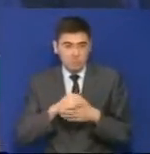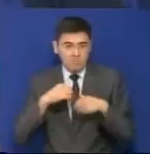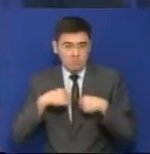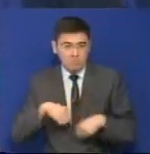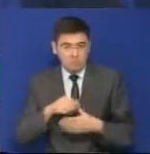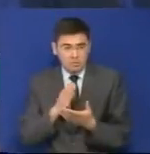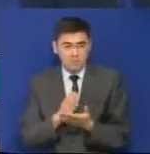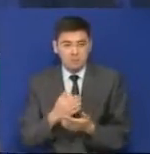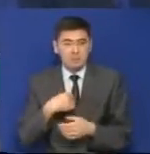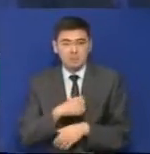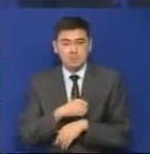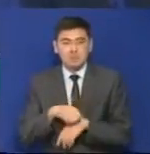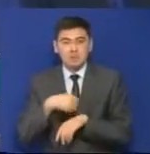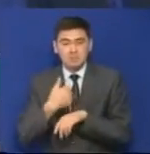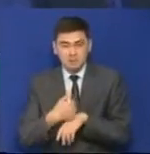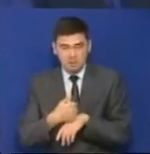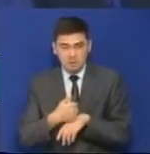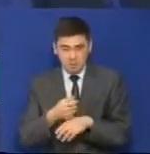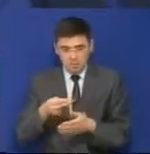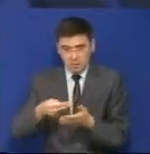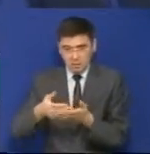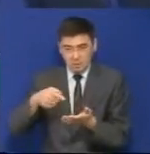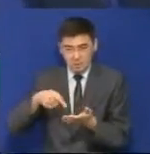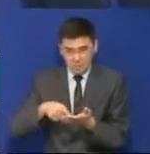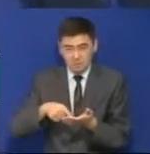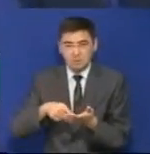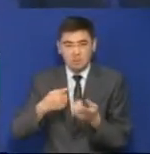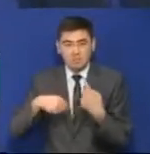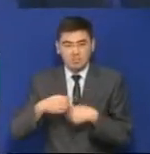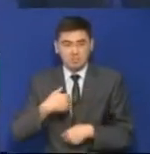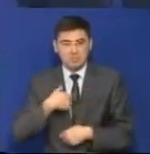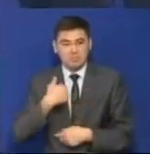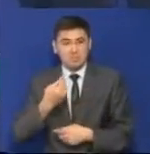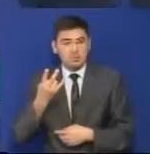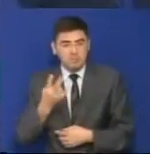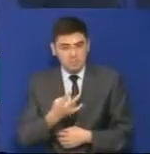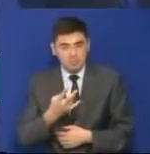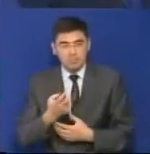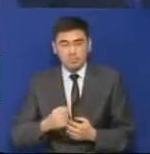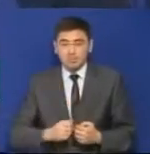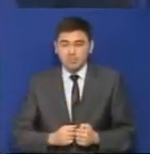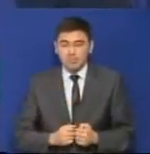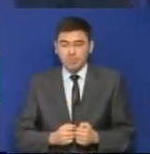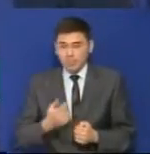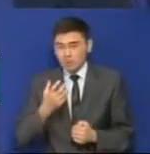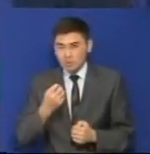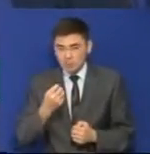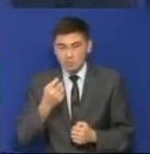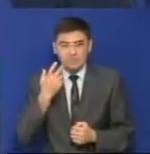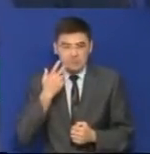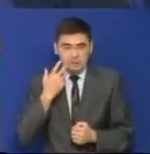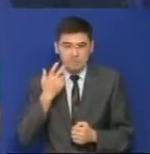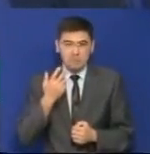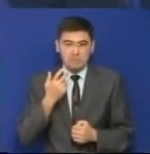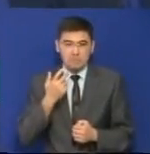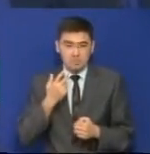сүрудеміз. Ең бастысы осы құндылықты біз әрқашанда мақтан тұтуымыз керекпіз. Және де тек қана осындай